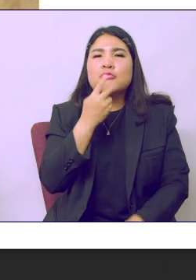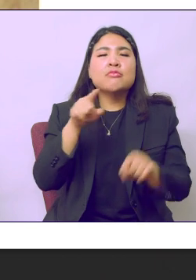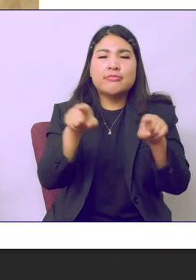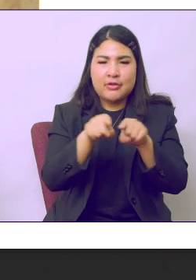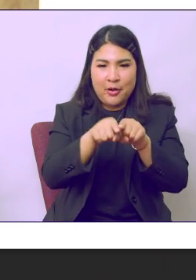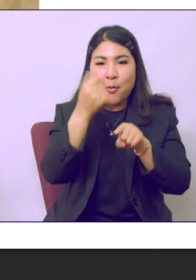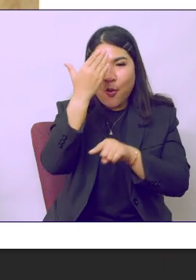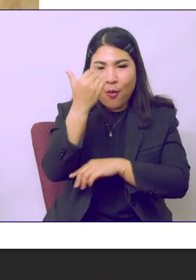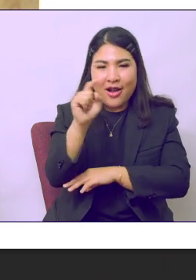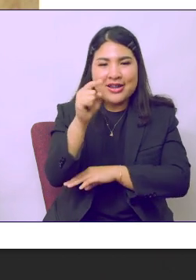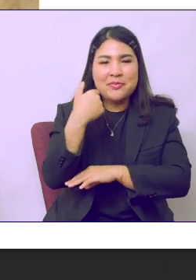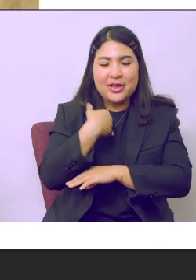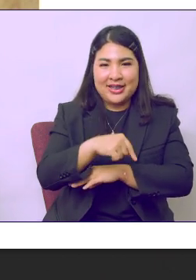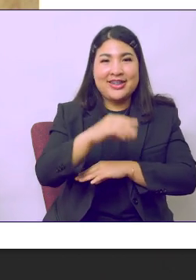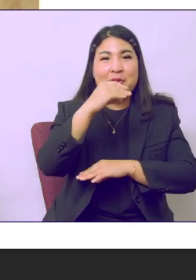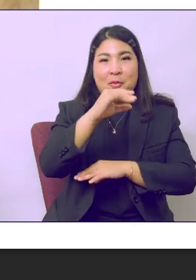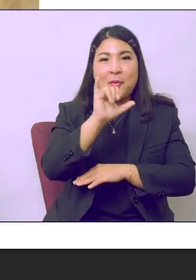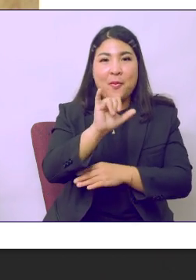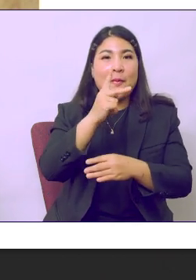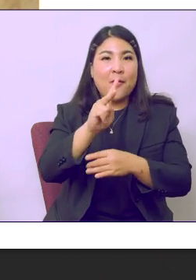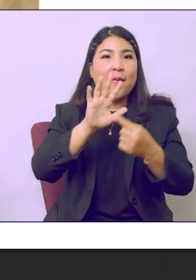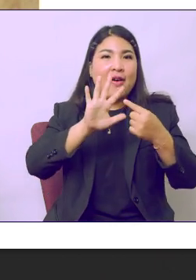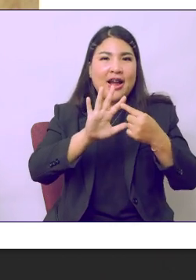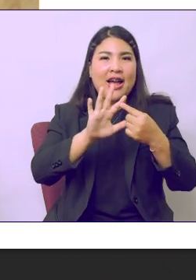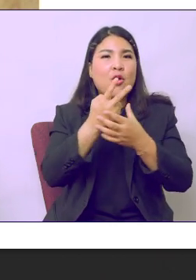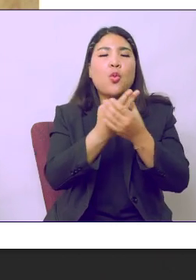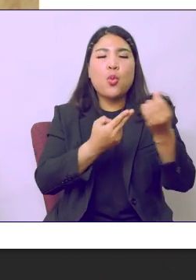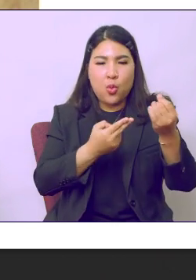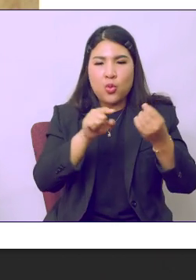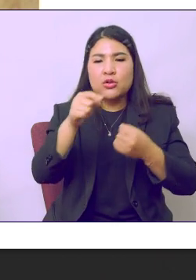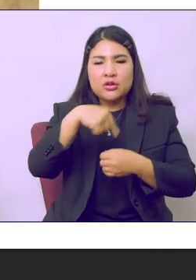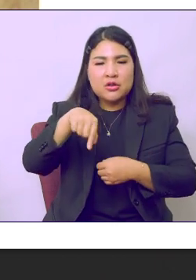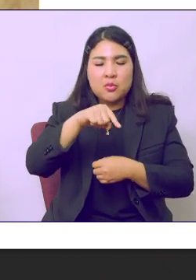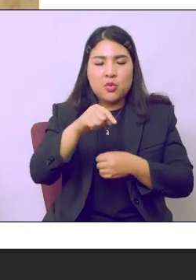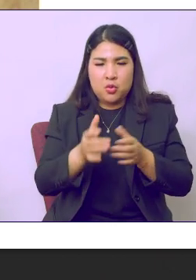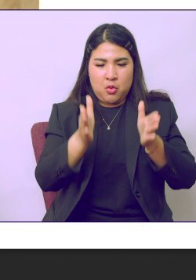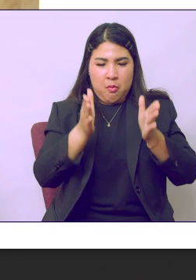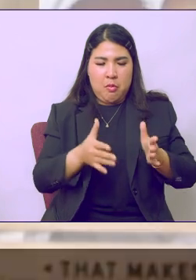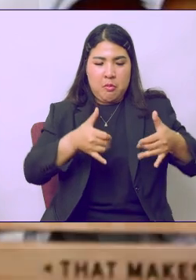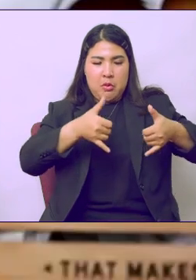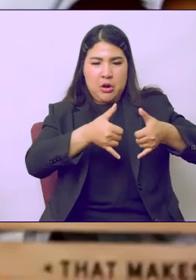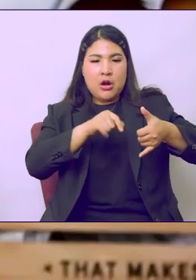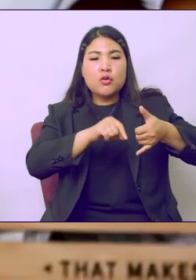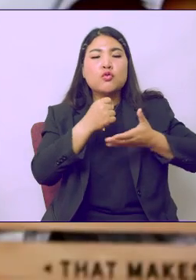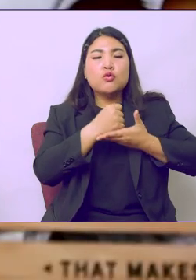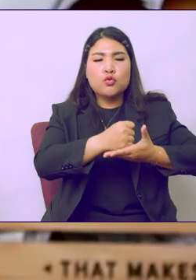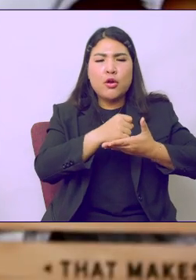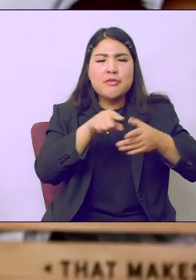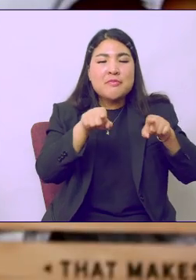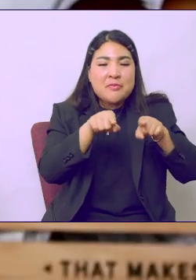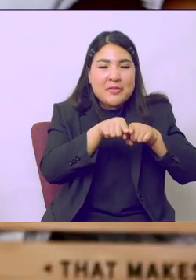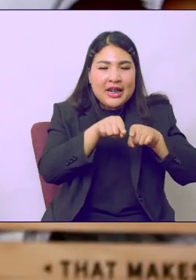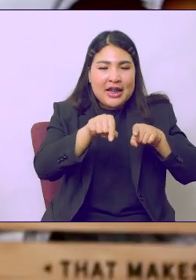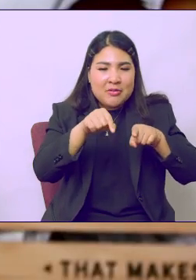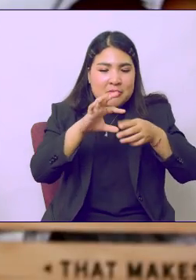อันนี้เขาเรียกว่าโยคะคู่เลยครับคือผู้ปกครองนะครับจะต้องพยายามหรือคุณครูเนี่ยจะต้องโคไซนะครับก็คือเชื่อมต่อนะครับ